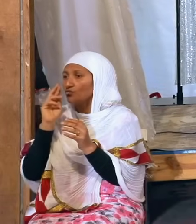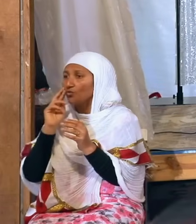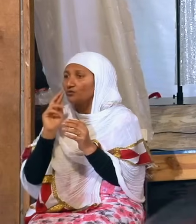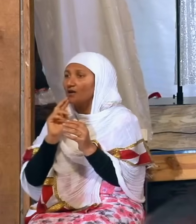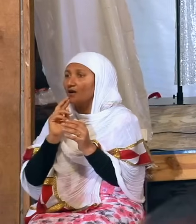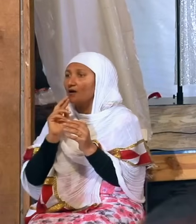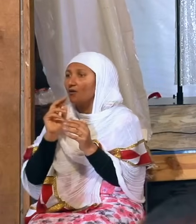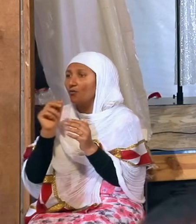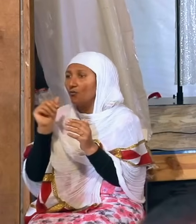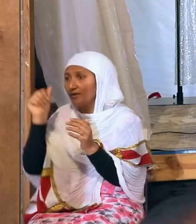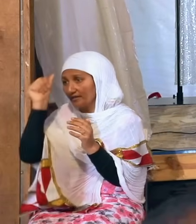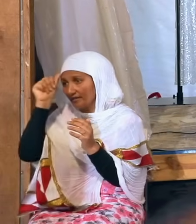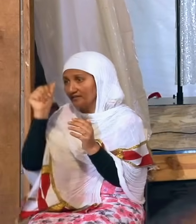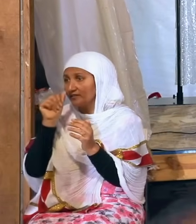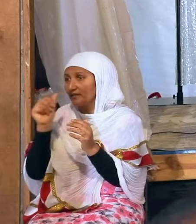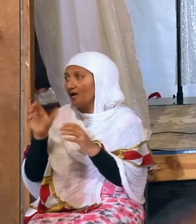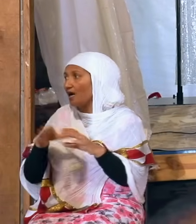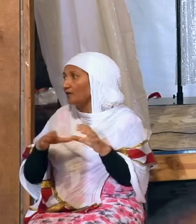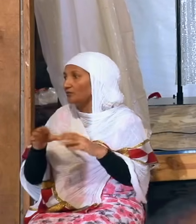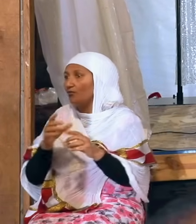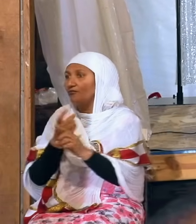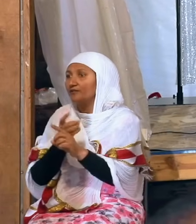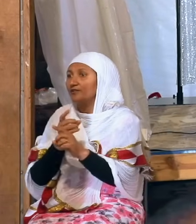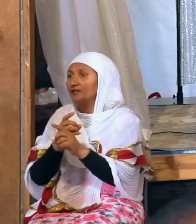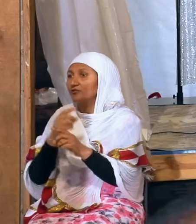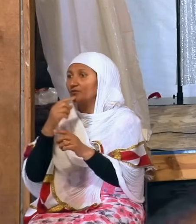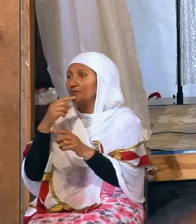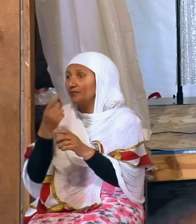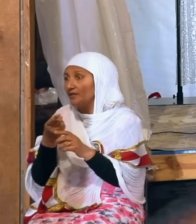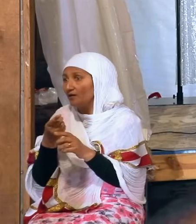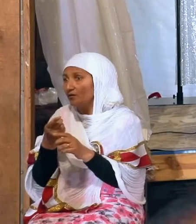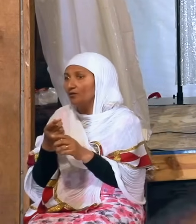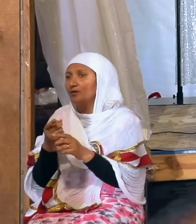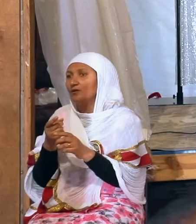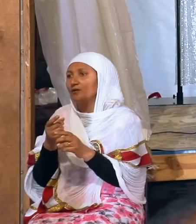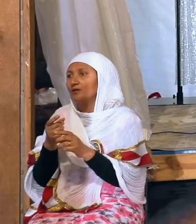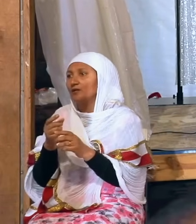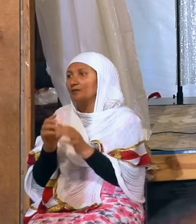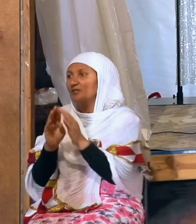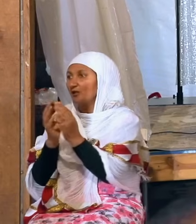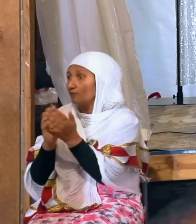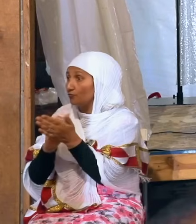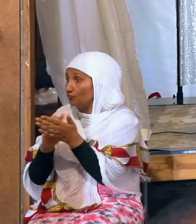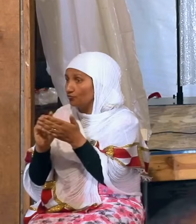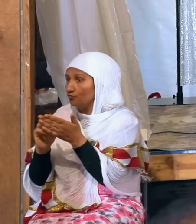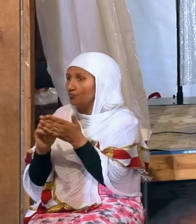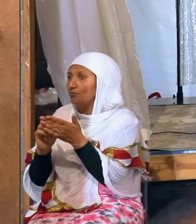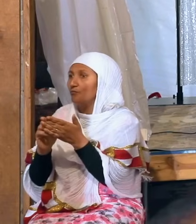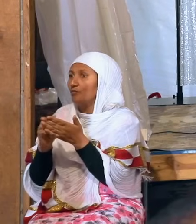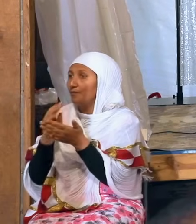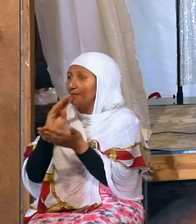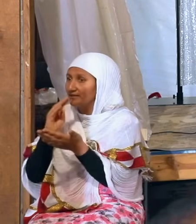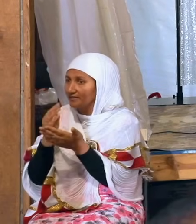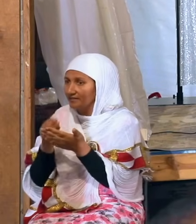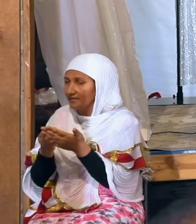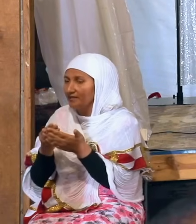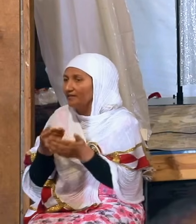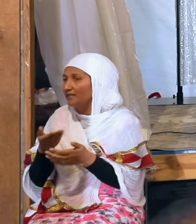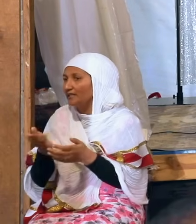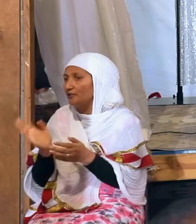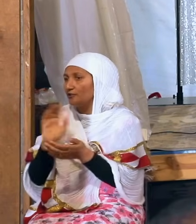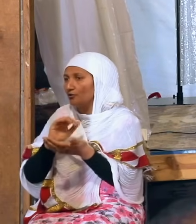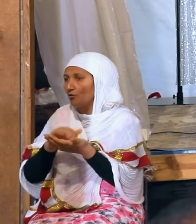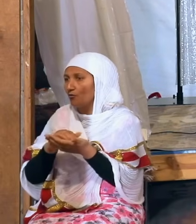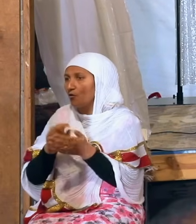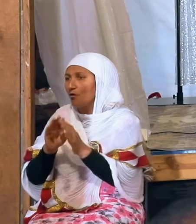ወንድና ሴት አድርጎ ፈጠራቸው የሚለው ቃል በጣም ገላጭ ነው ከመጽሐፍ ቅዱስ በማስረጃ። ነገር ግን ደግሞ